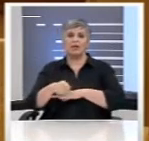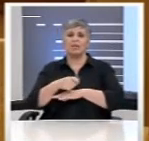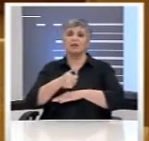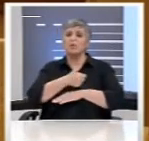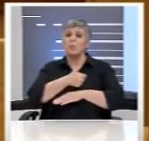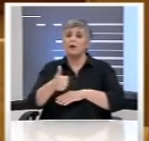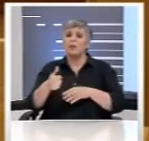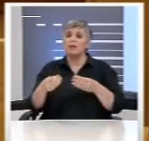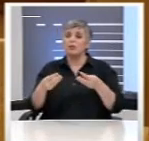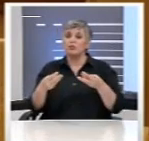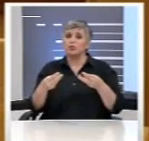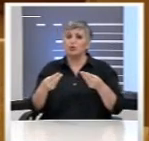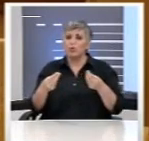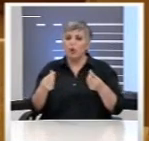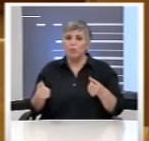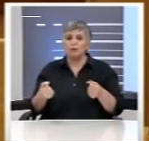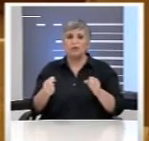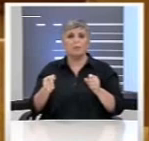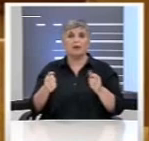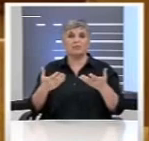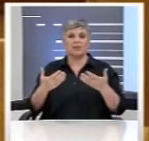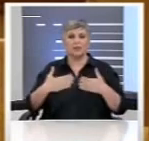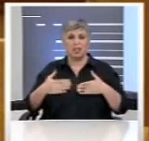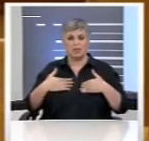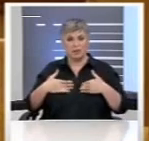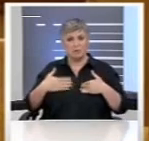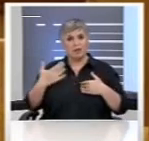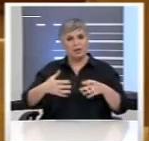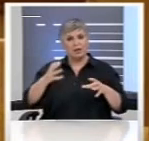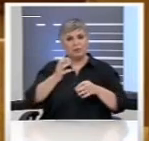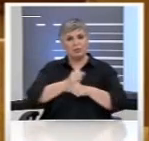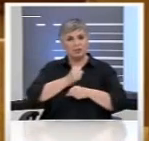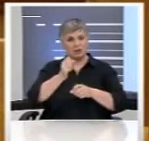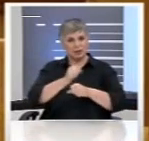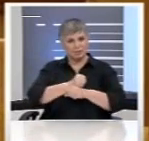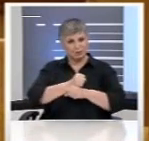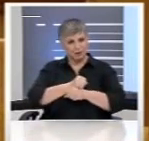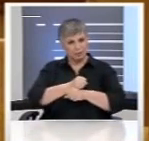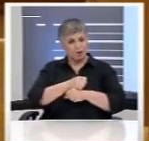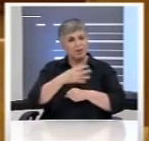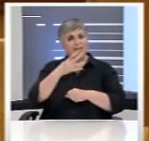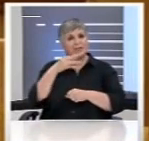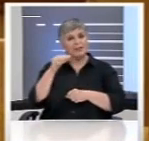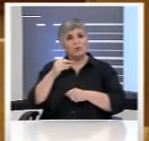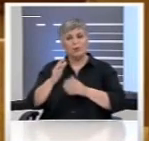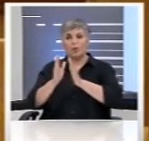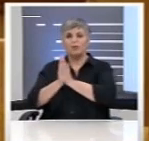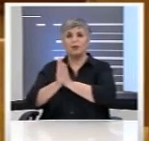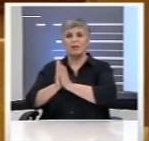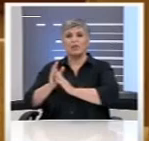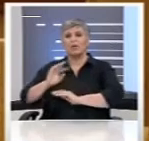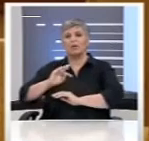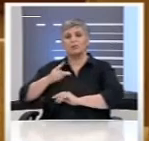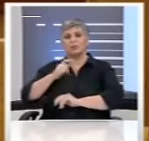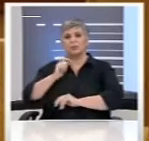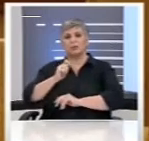εξόδου, ασφαλούς εξόδου από την κρίση. Και θα καλούσα την αξιωματική αντιπολίτευση, κλείνοντας, να εγκαταλείψει